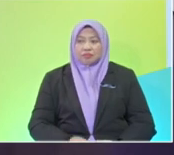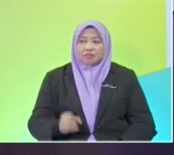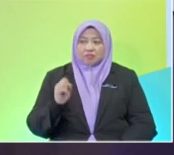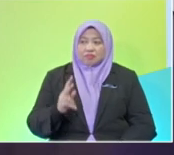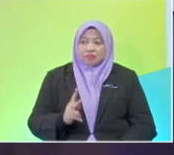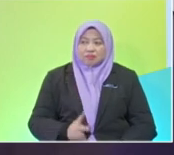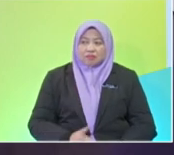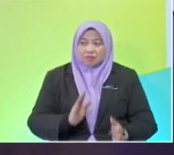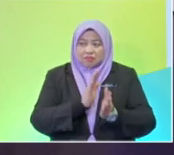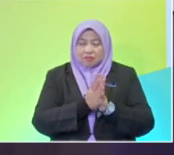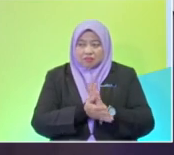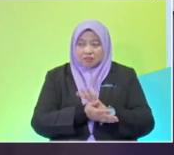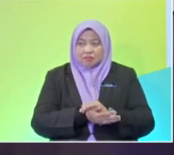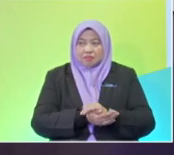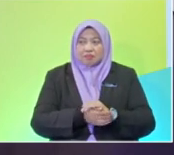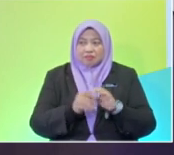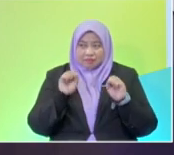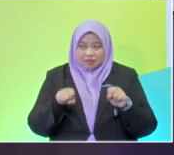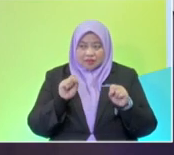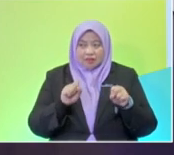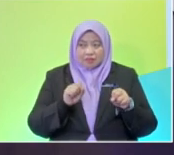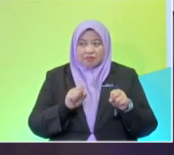jadi klik kualitasnya